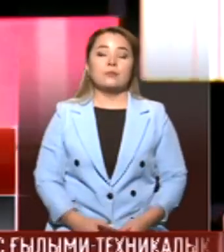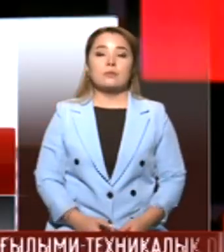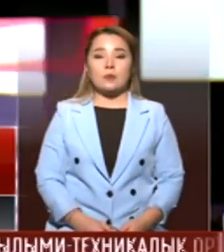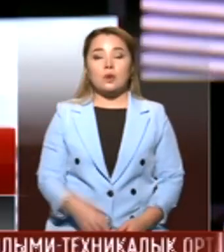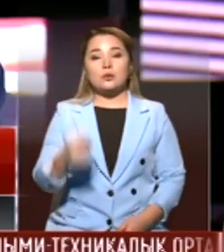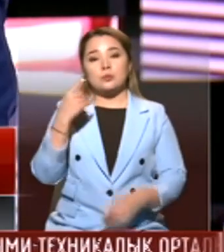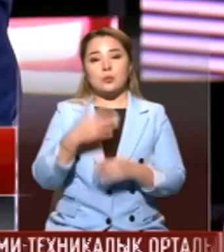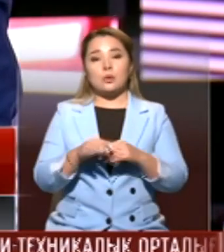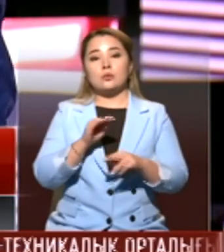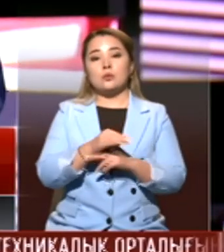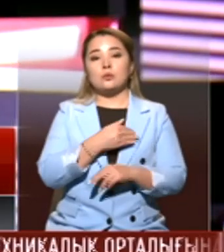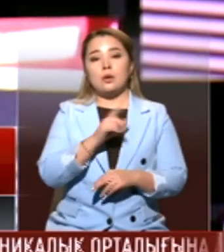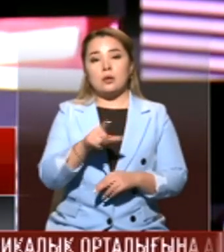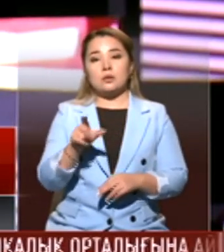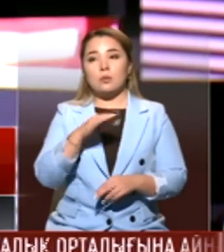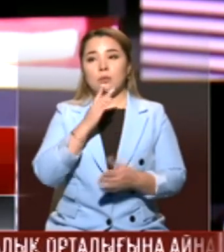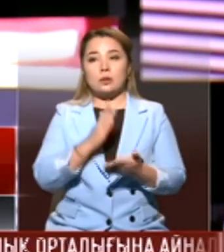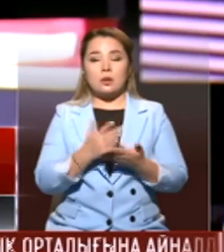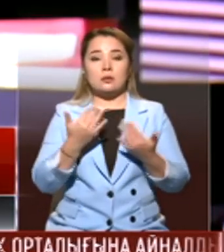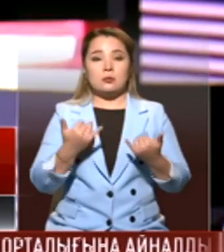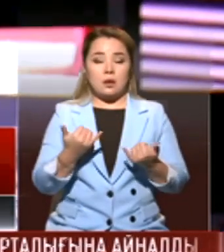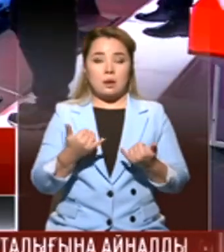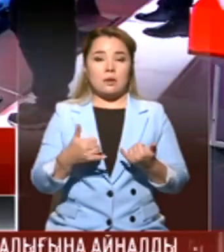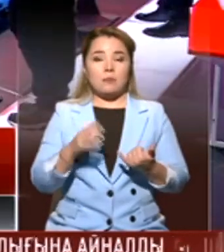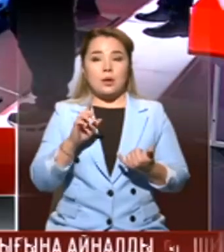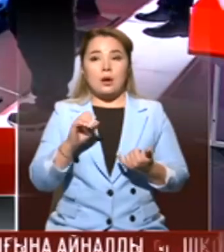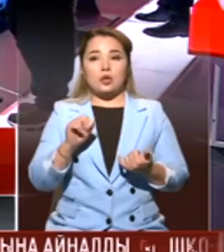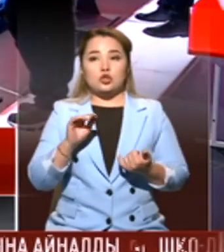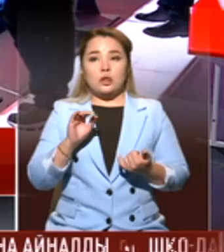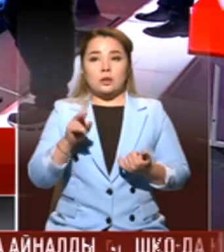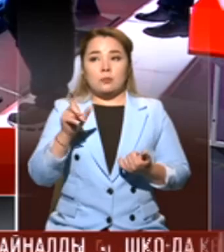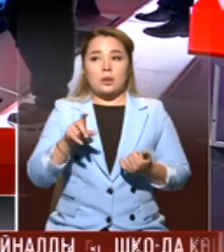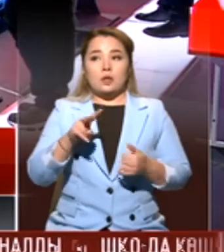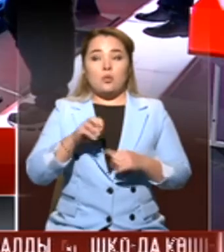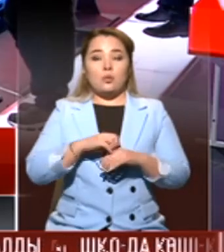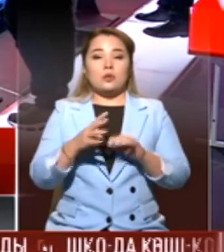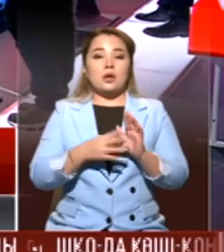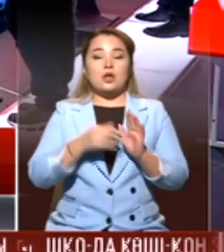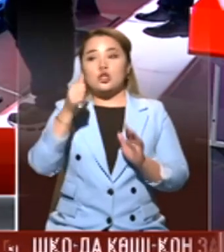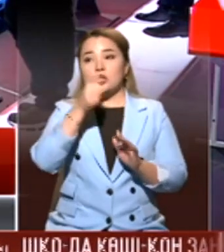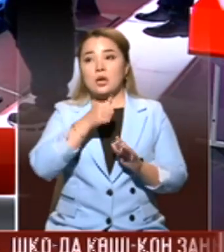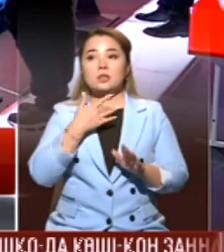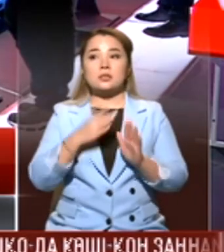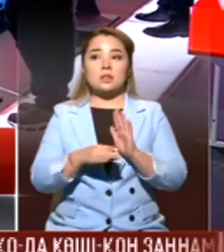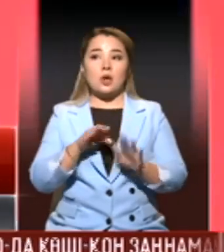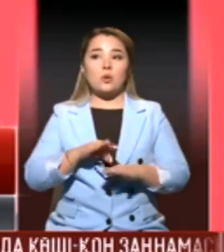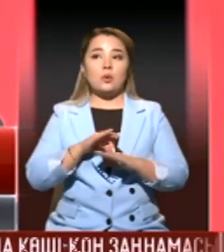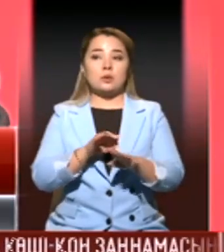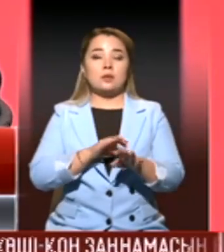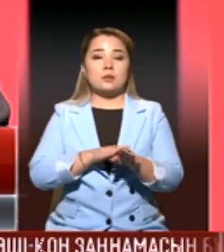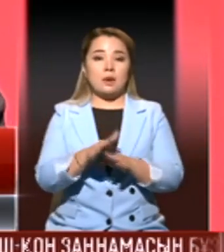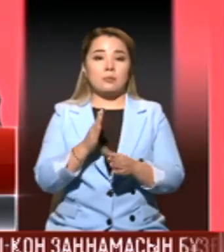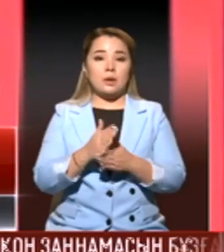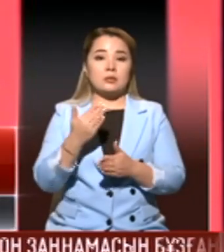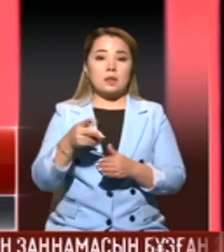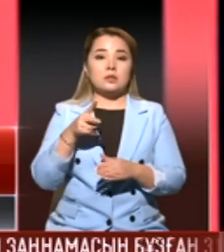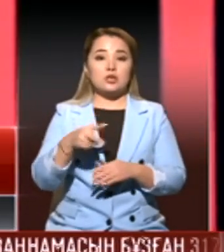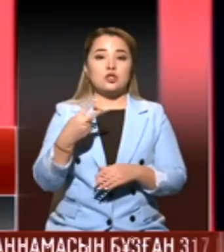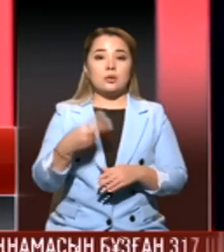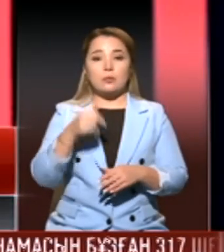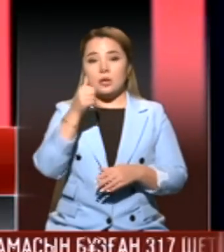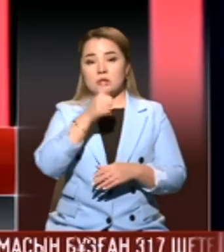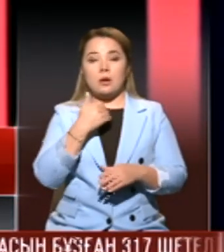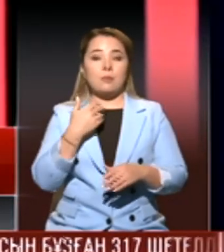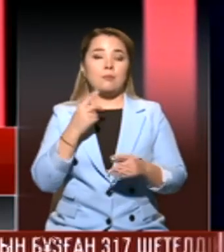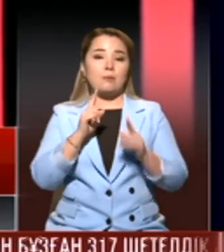орынды толтырғысы келетіндер көп. Бақытжан мырза, 2019 жылғы жаңағы сайлауды айттық деген дегенмен де 2020